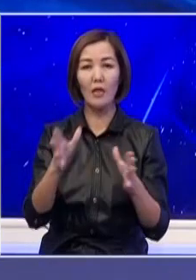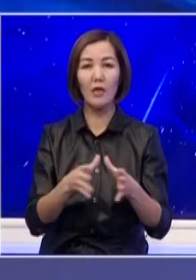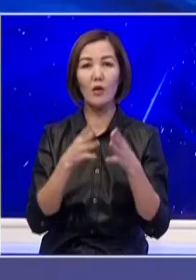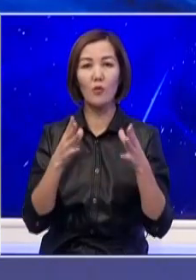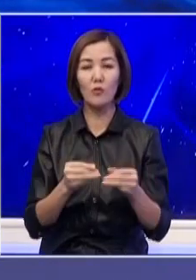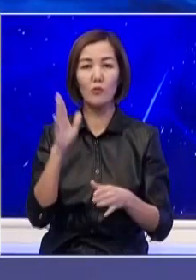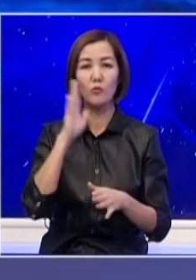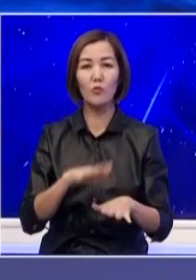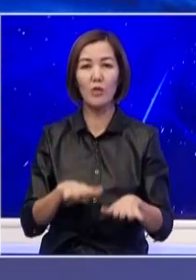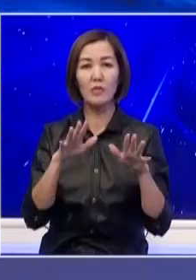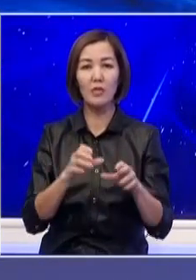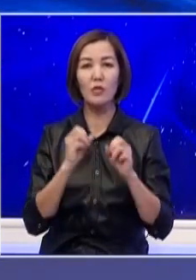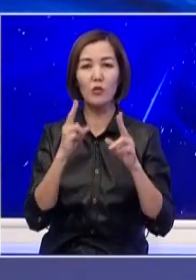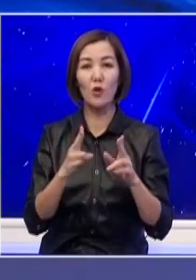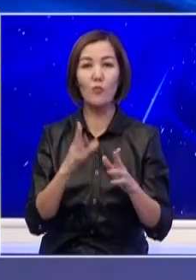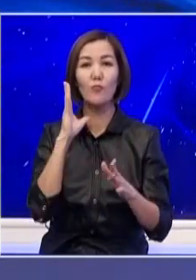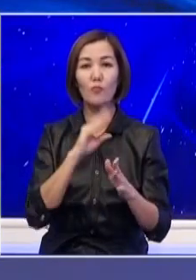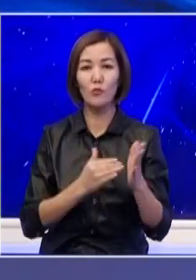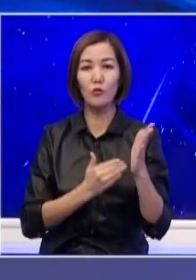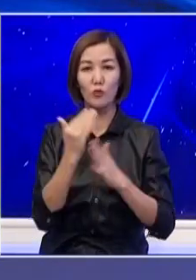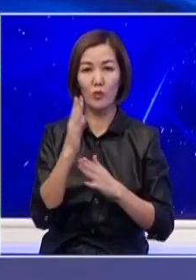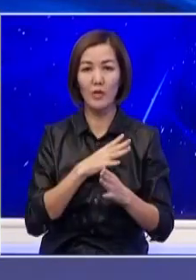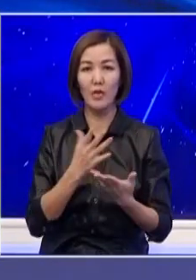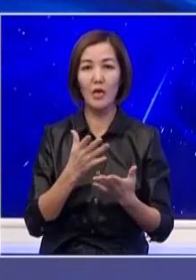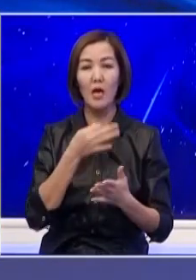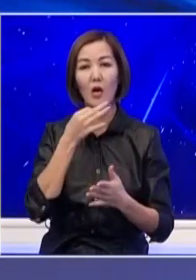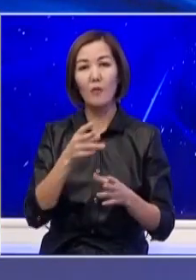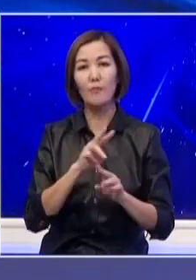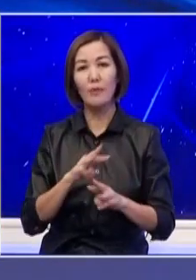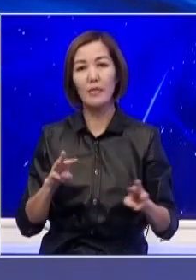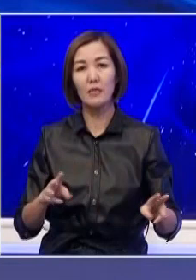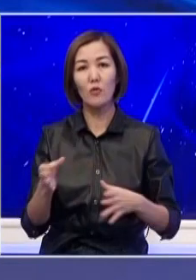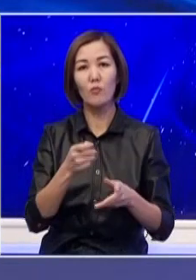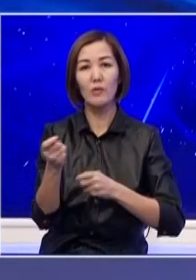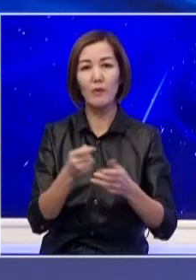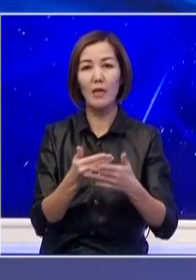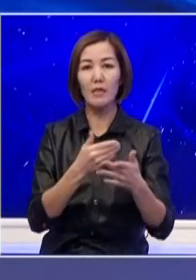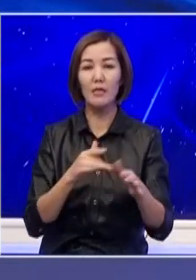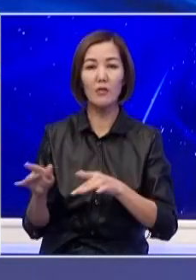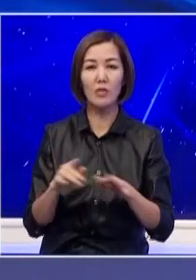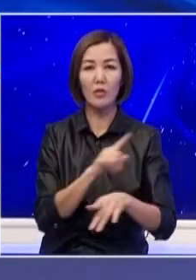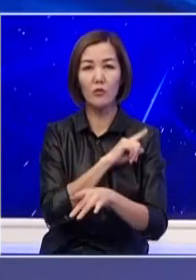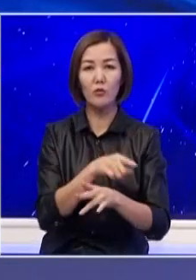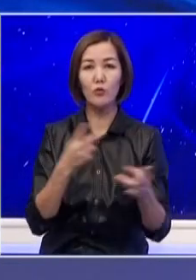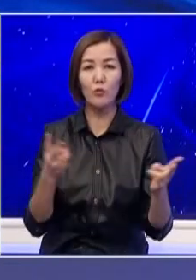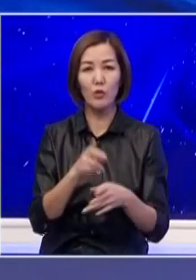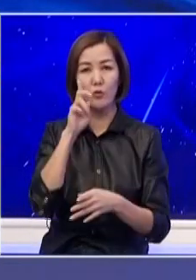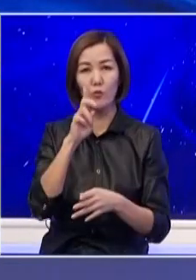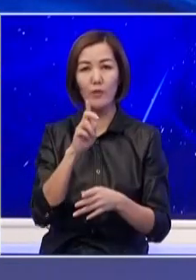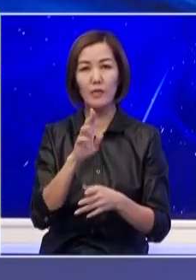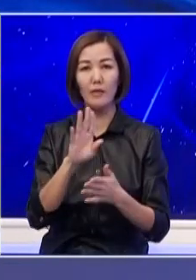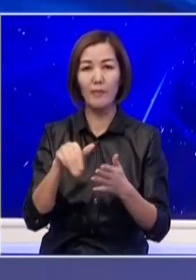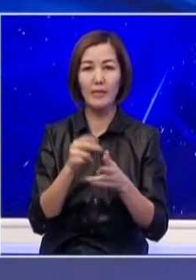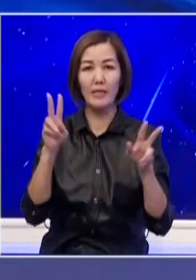қауіпі жоғары кезең. Сондықтан жауапты министрліктер мен облыс басшылары алдын алу шараларын күшейтуі керек. Үкіметте қаралған